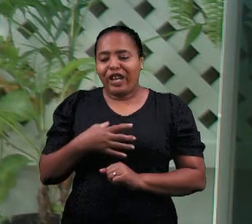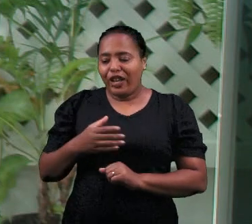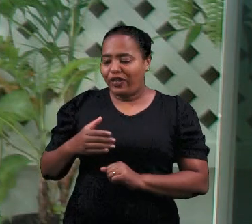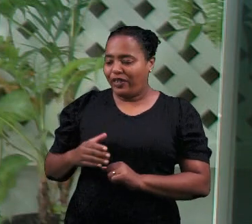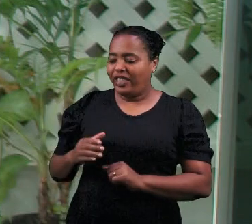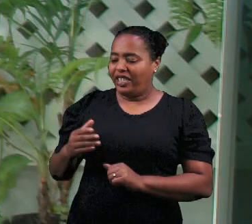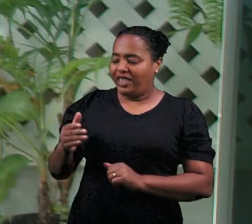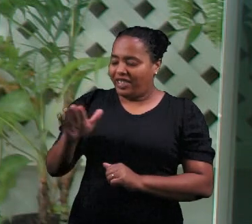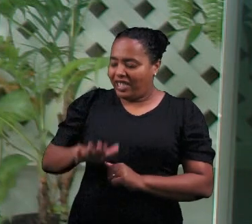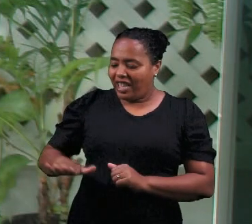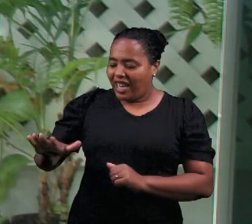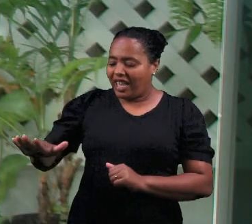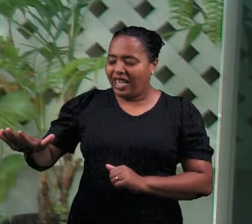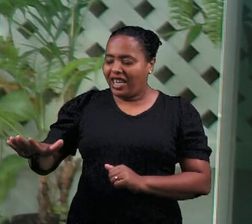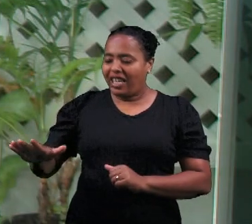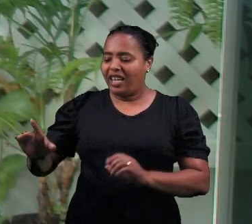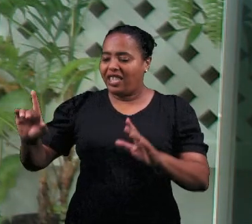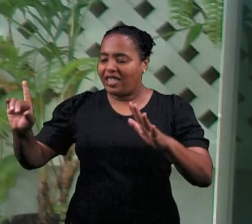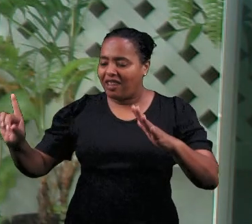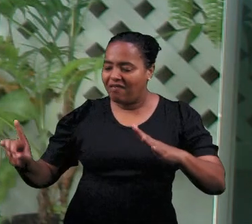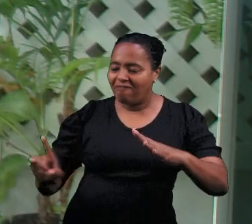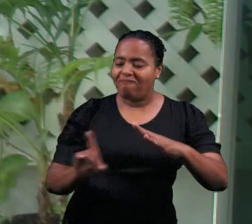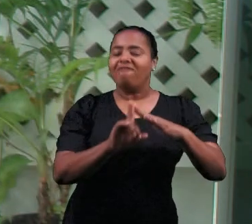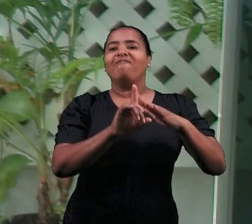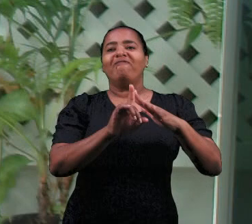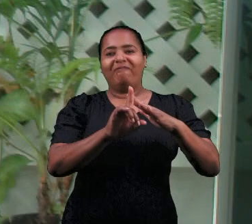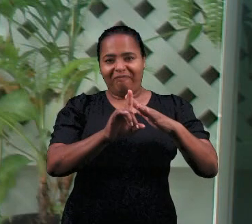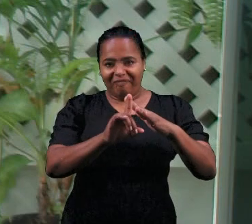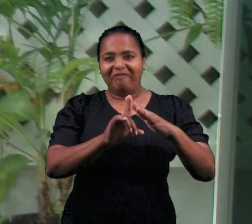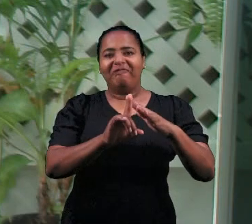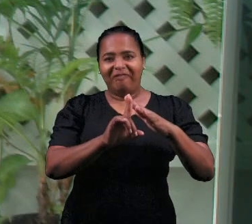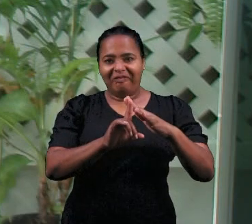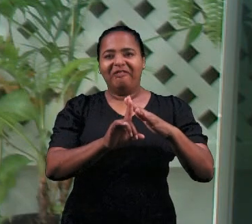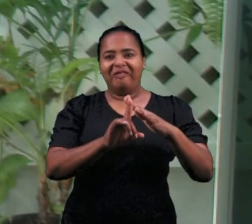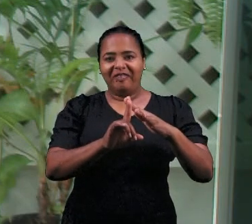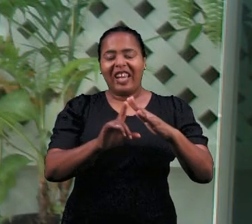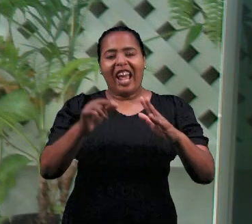manière de mettre un enfant